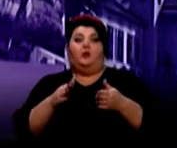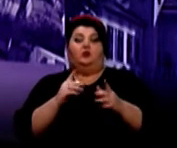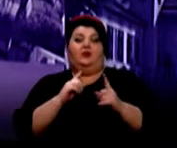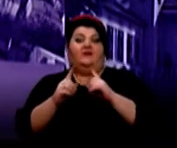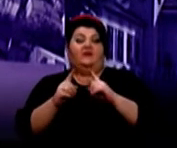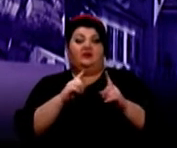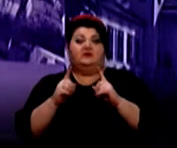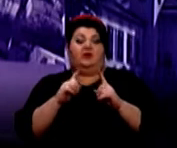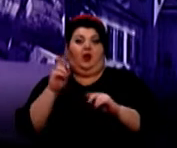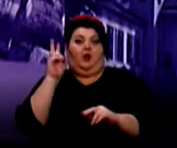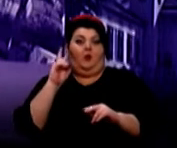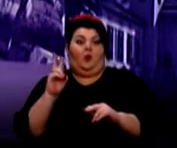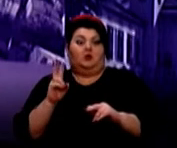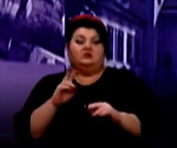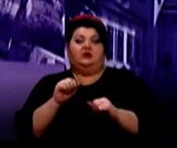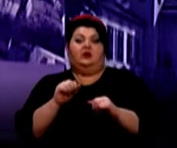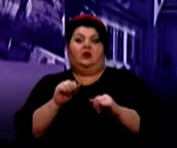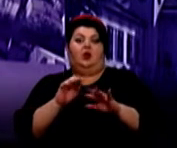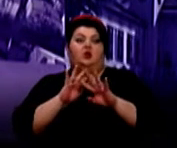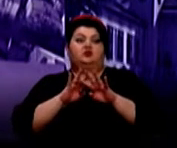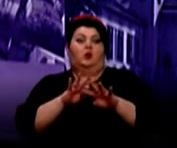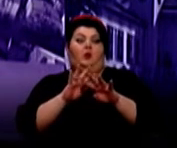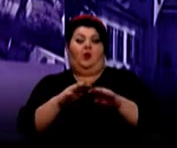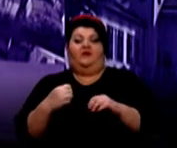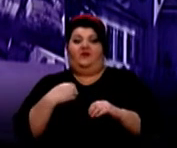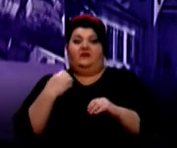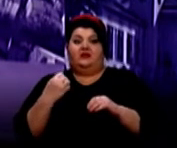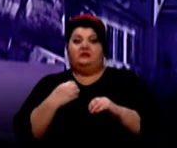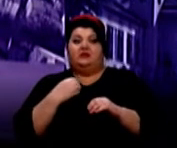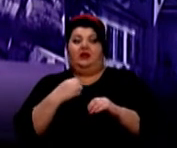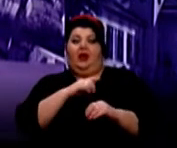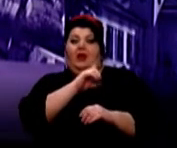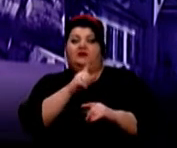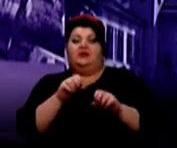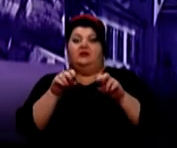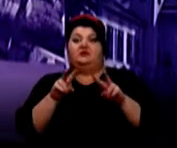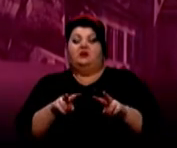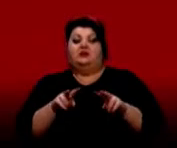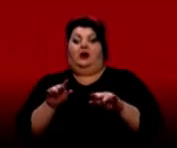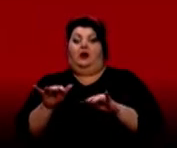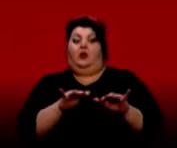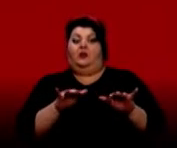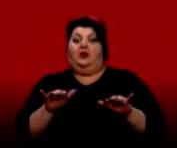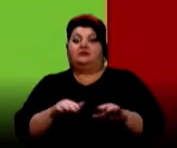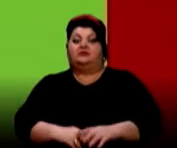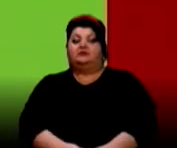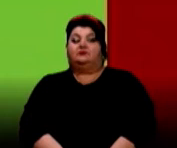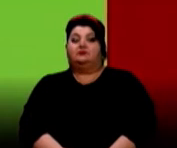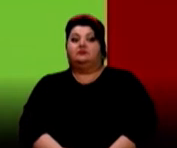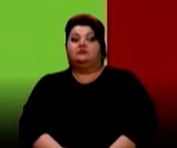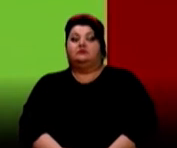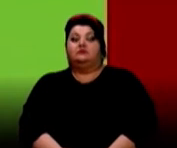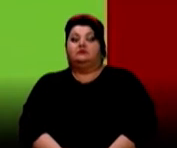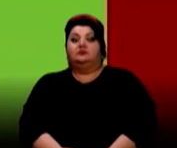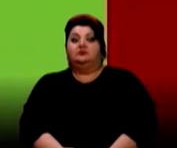військово-морські сили, десантно-штурмові війська, сили спеціальних операцій. Прошу вивести зображення на екран. У які